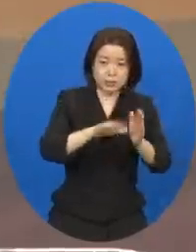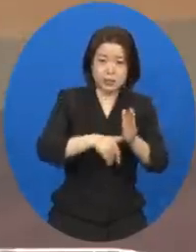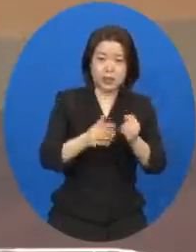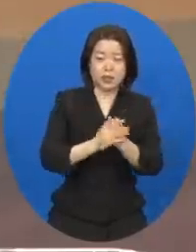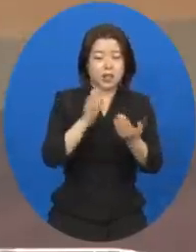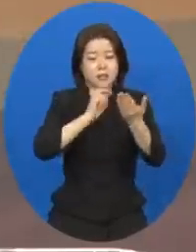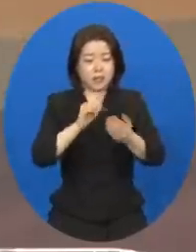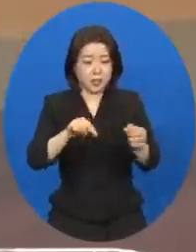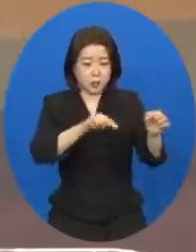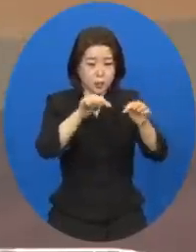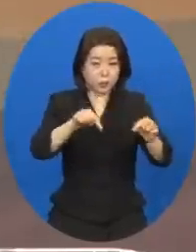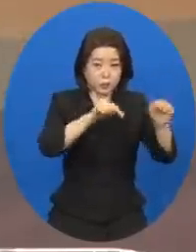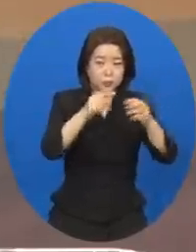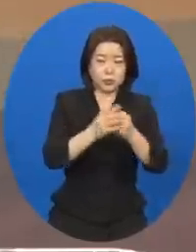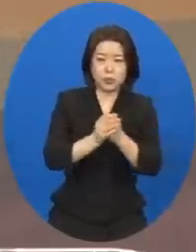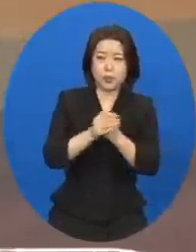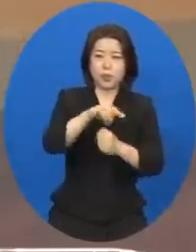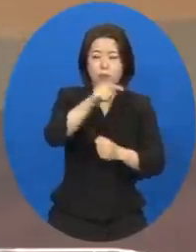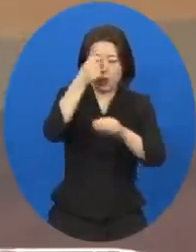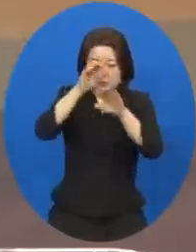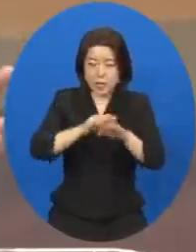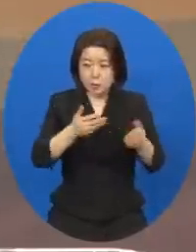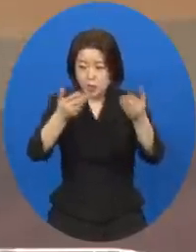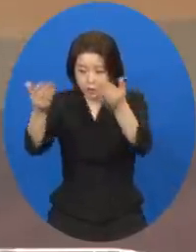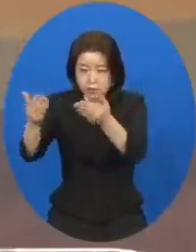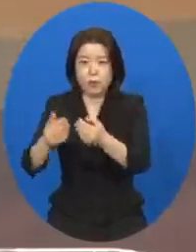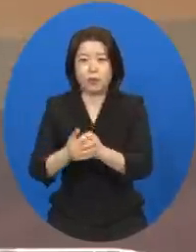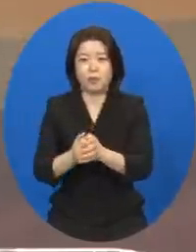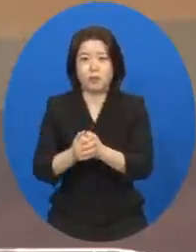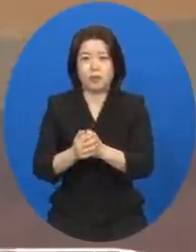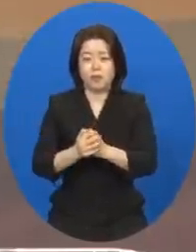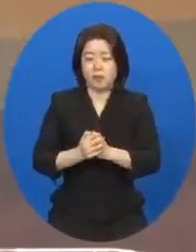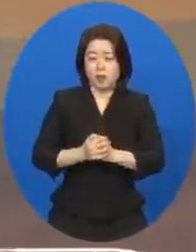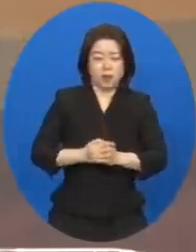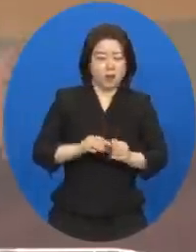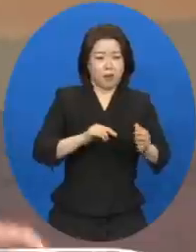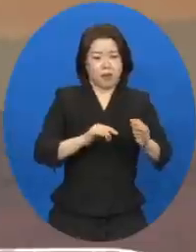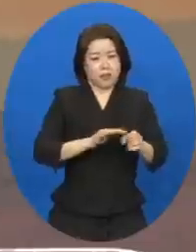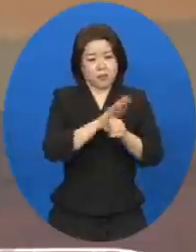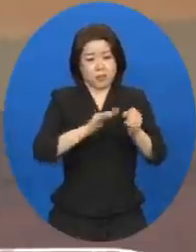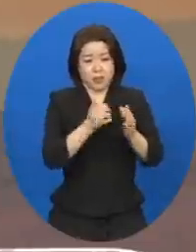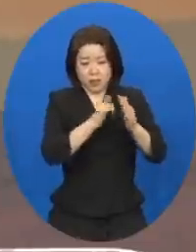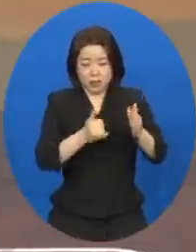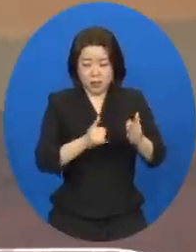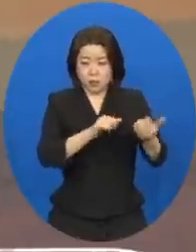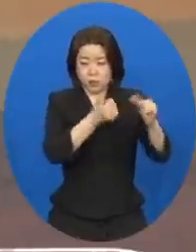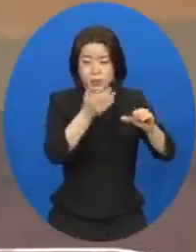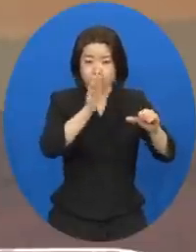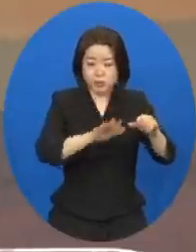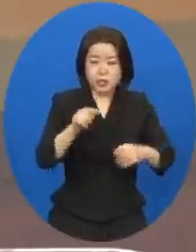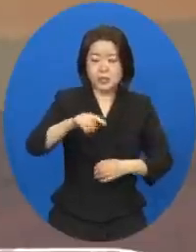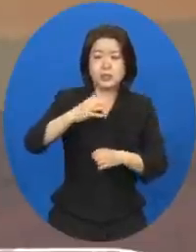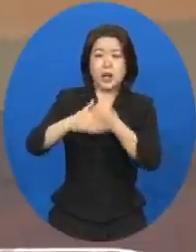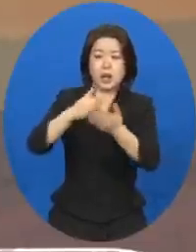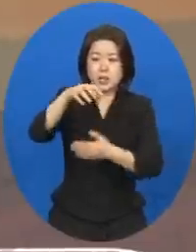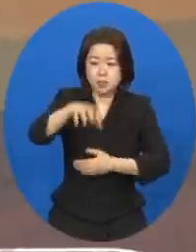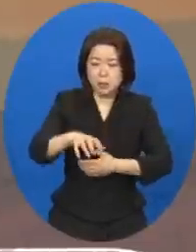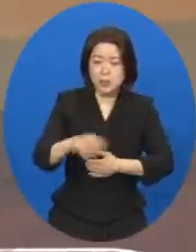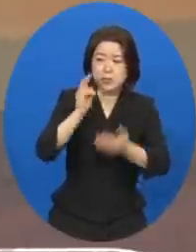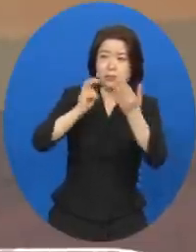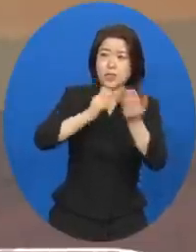아, 세상 사랑하는 가족이 죽었는데 그 앞에서 하나님을 찬송하는 빌립보